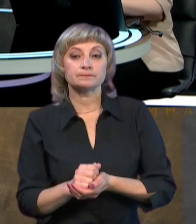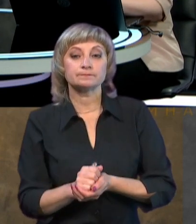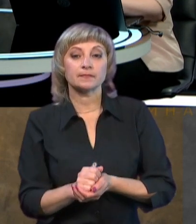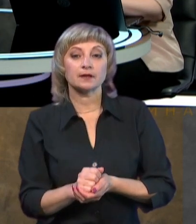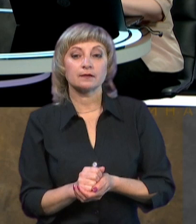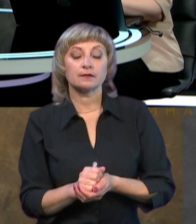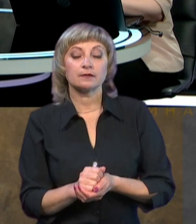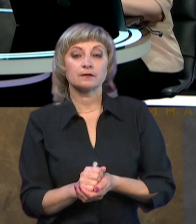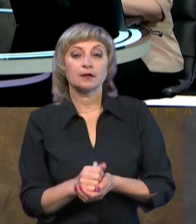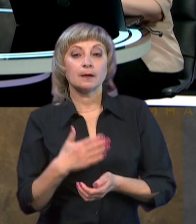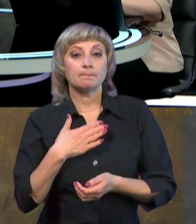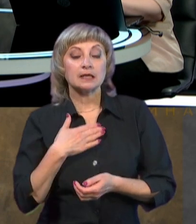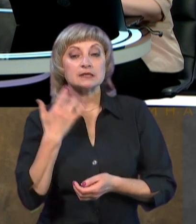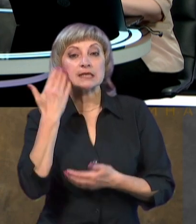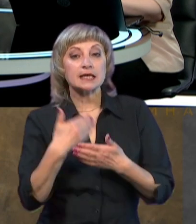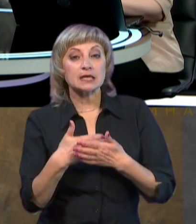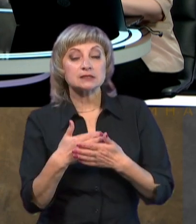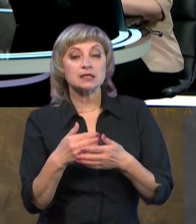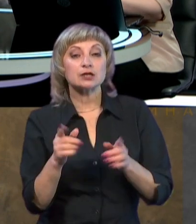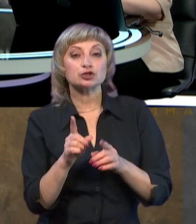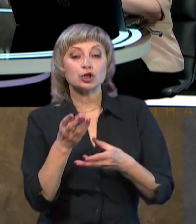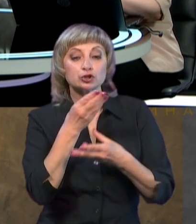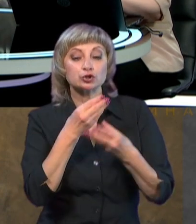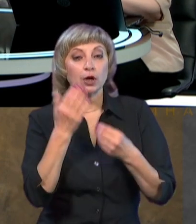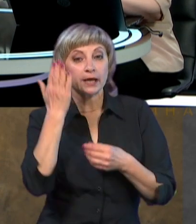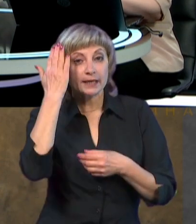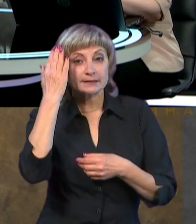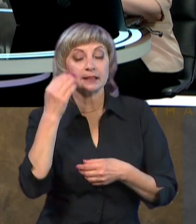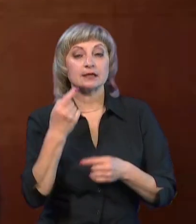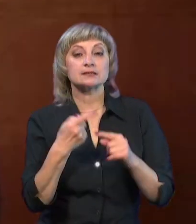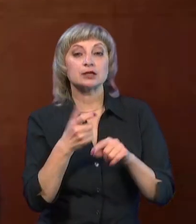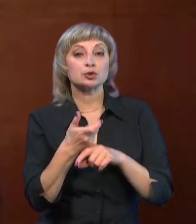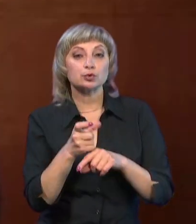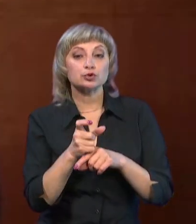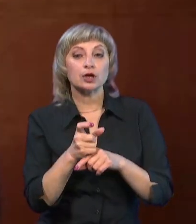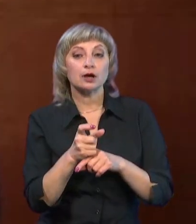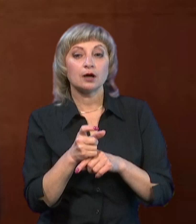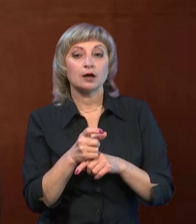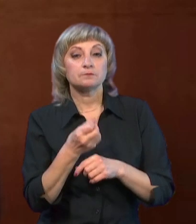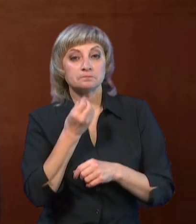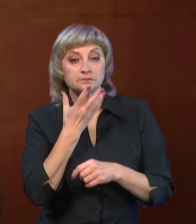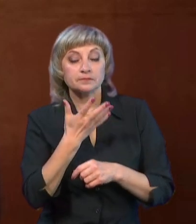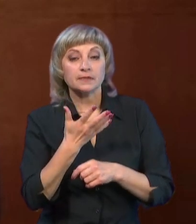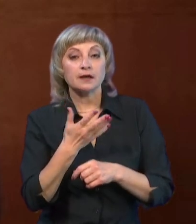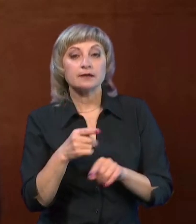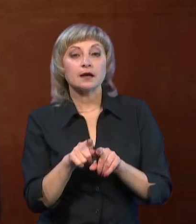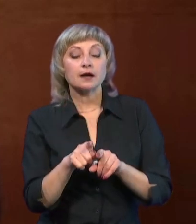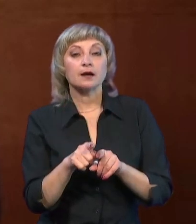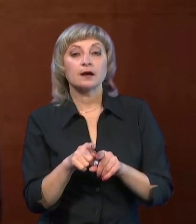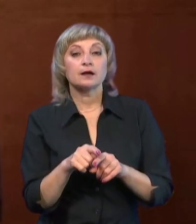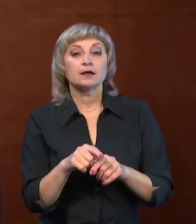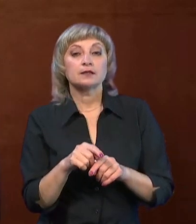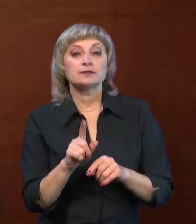Так, мені здається, що штучний інтелект – це дуже, дуже прикольна така тулза для того,